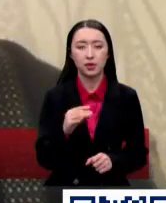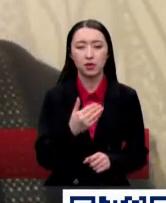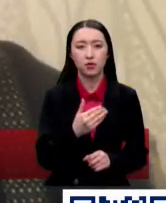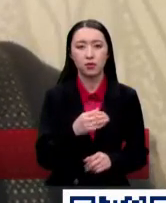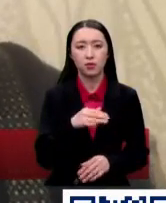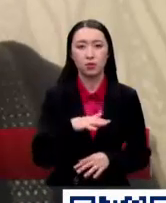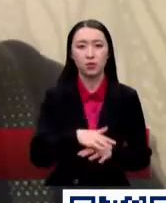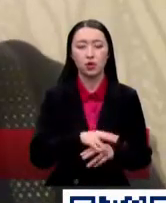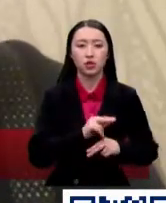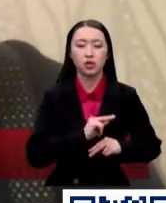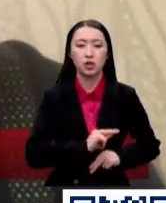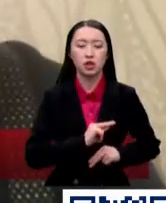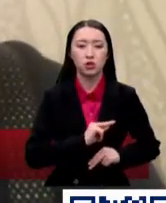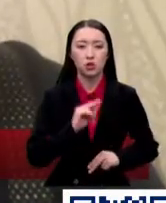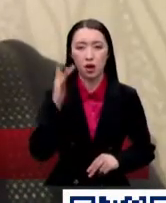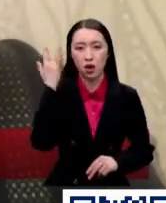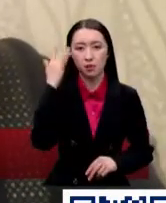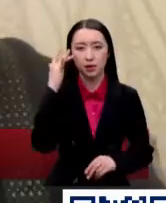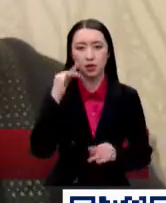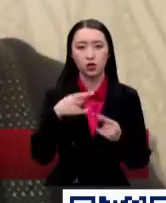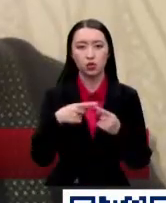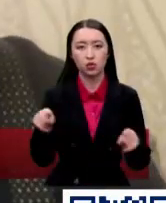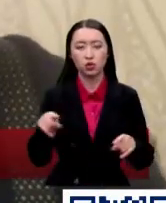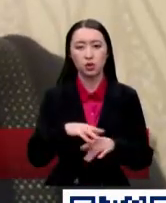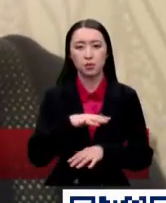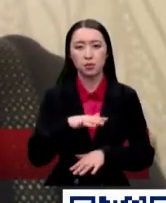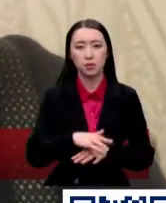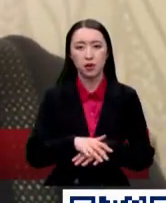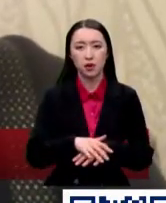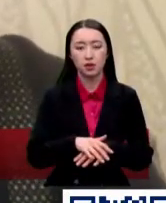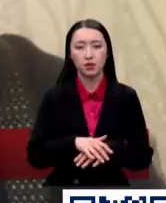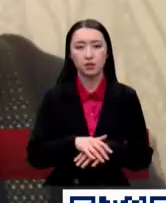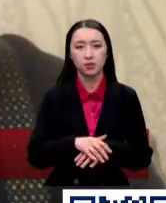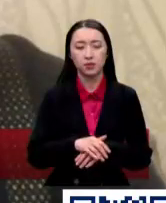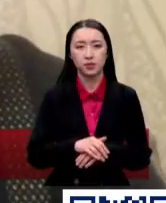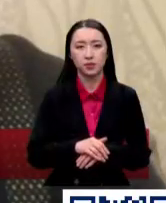а запретило сотрудничество американским и другим банкам в сфере